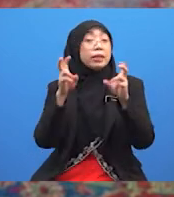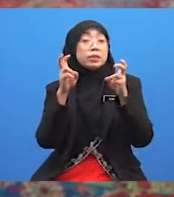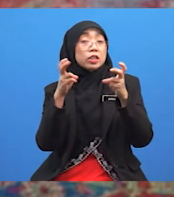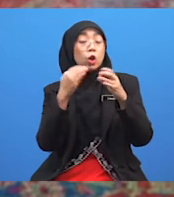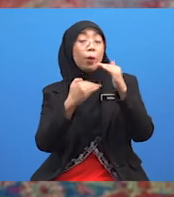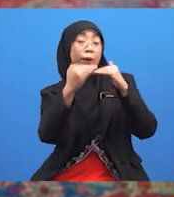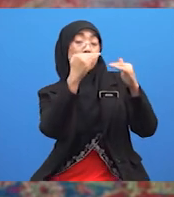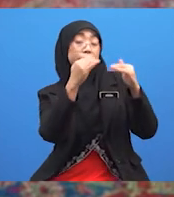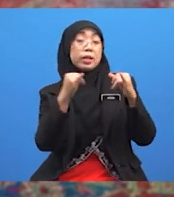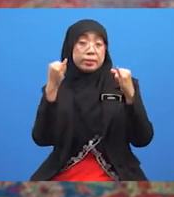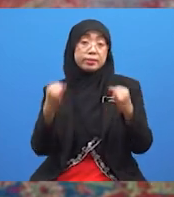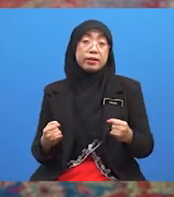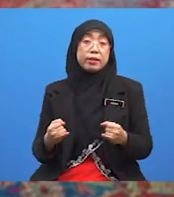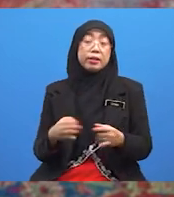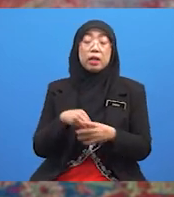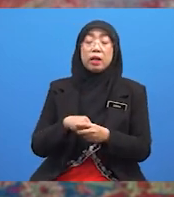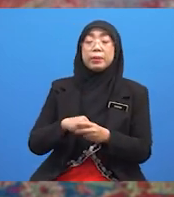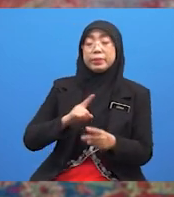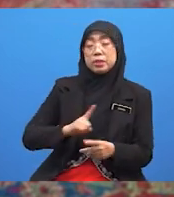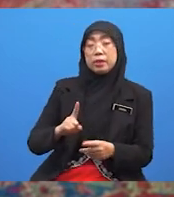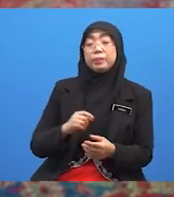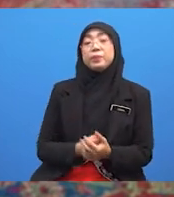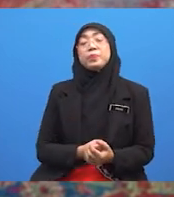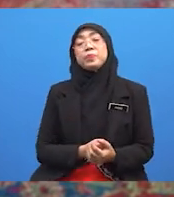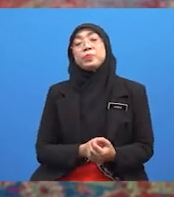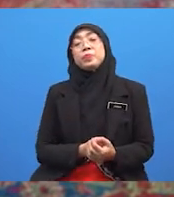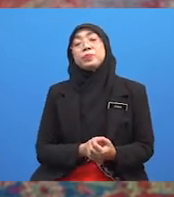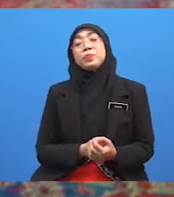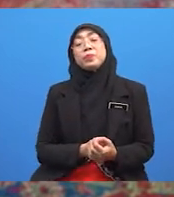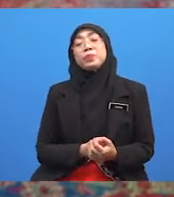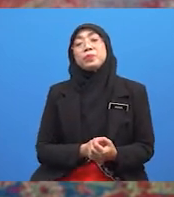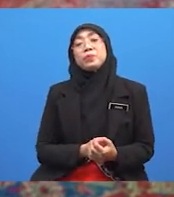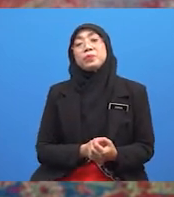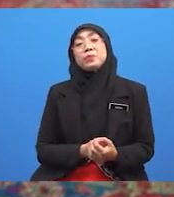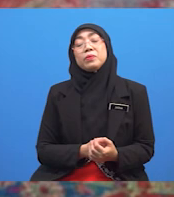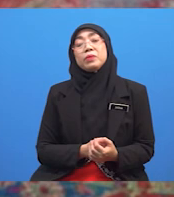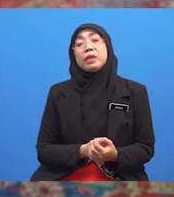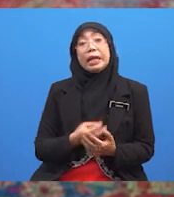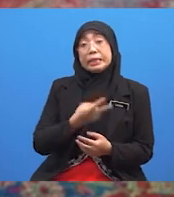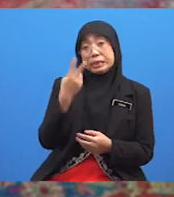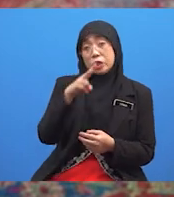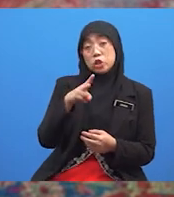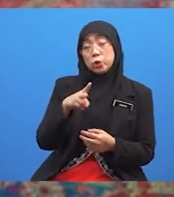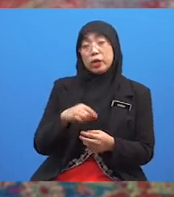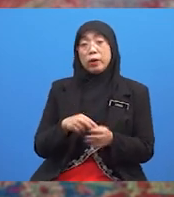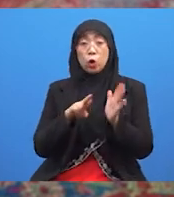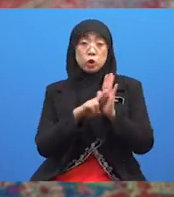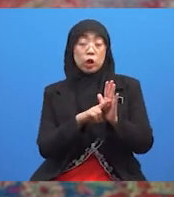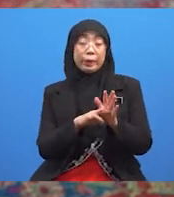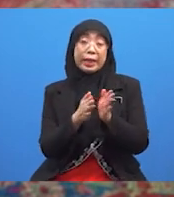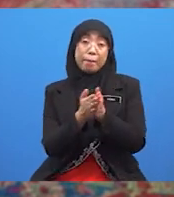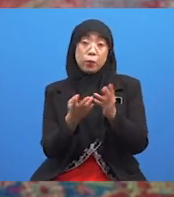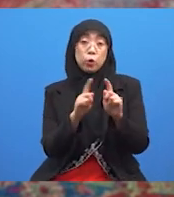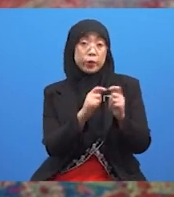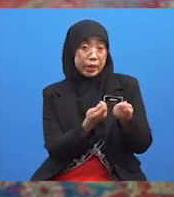insan dalam aspek keagamaan berdasarkan kedua-dua teks, iaitu